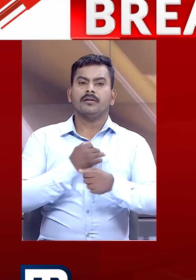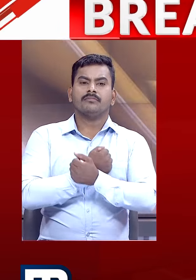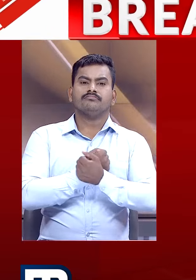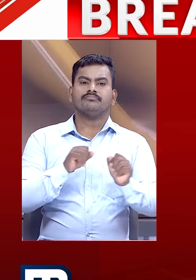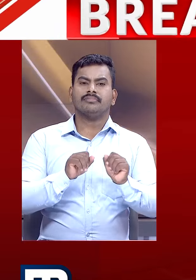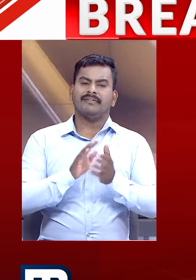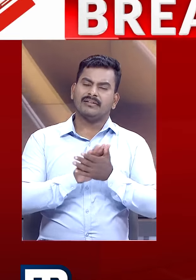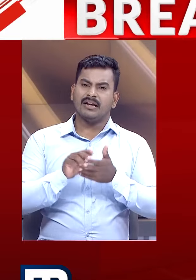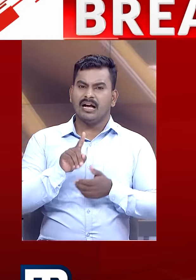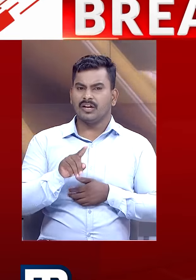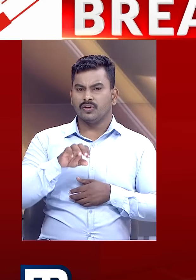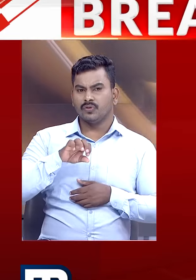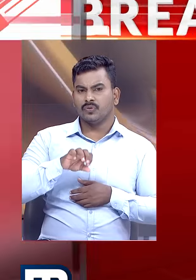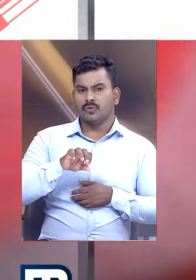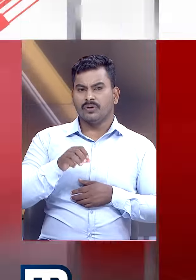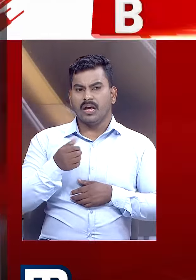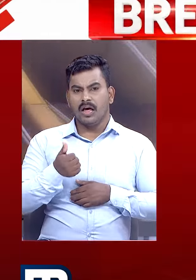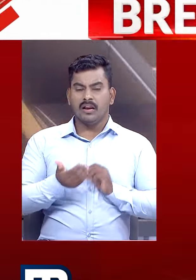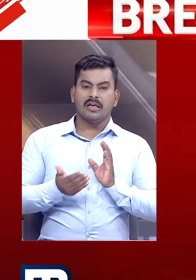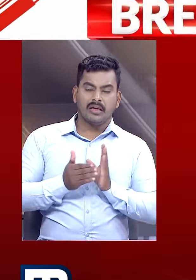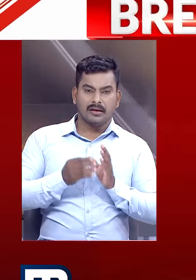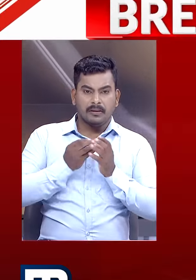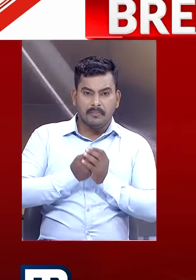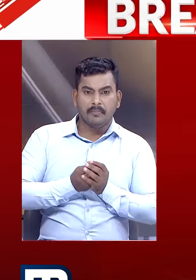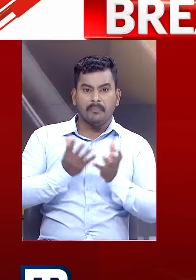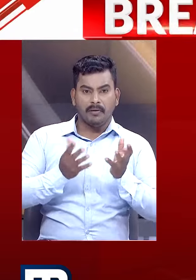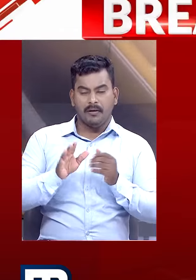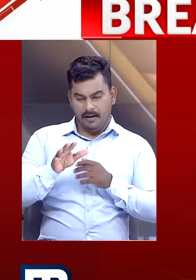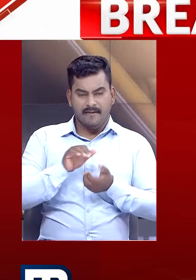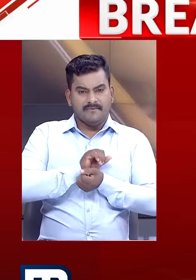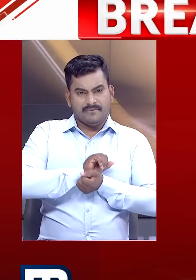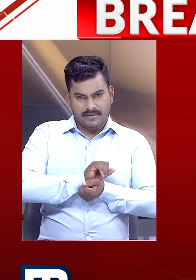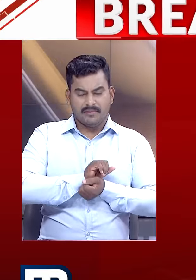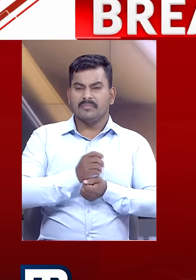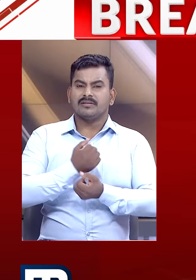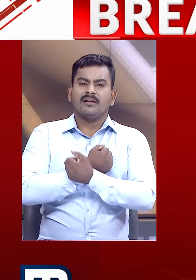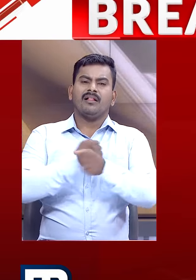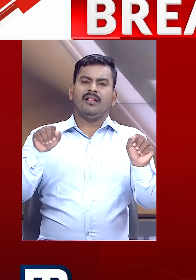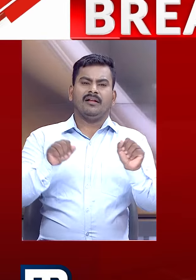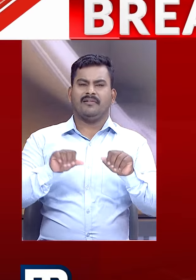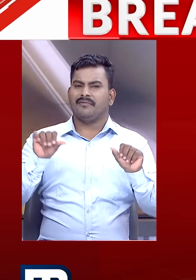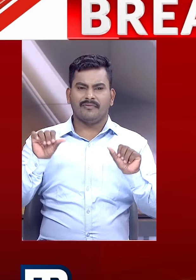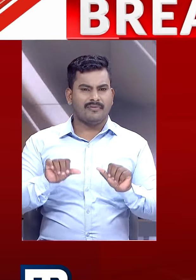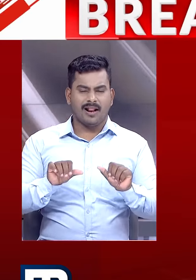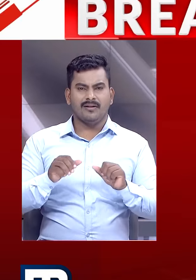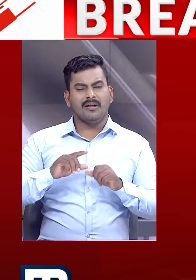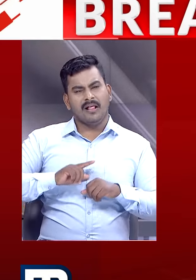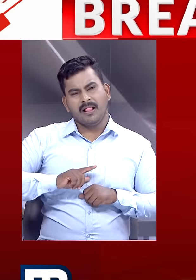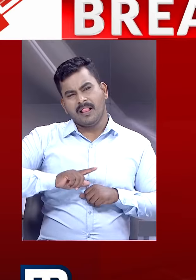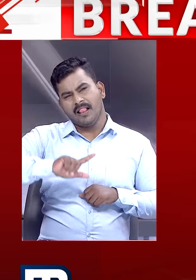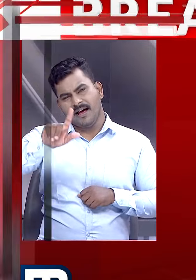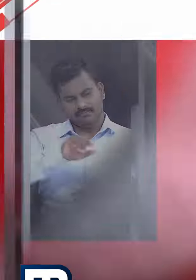അതേസമയം 1996 സ്ഫോടന കേസിൽ നേരത്തെ വിചാരണ കോടതി ഈ അബ്ദുൽ കരീം തുണ്ടയ്ക്ക് ജീവപര്യന്തം